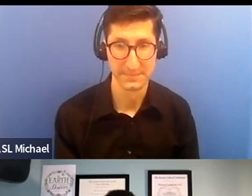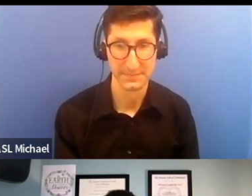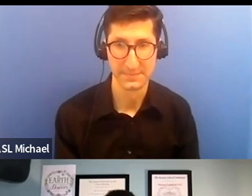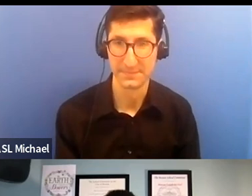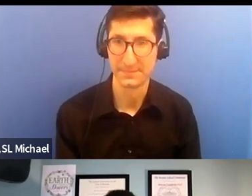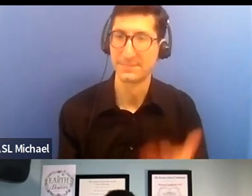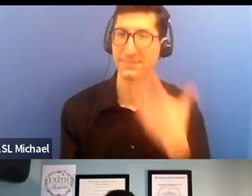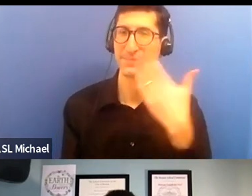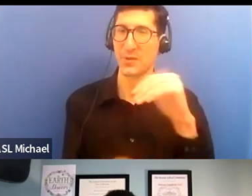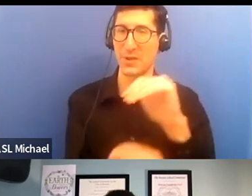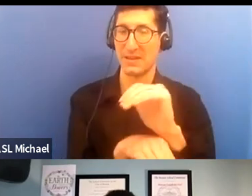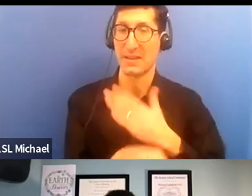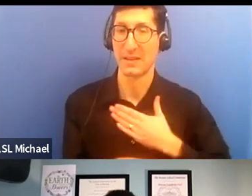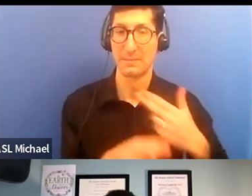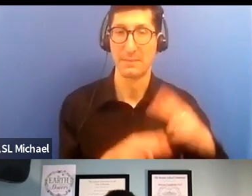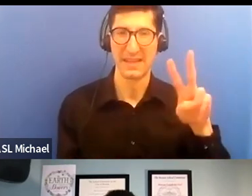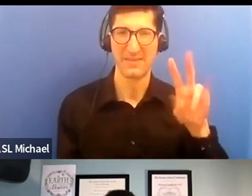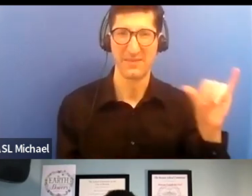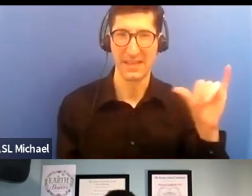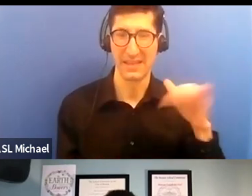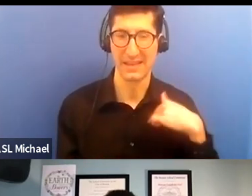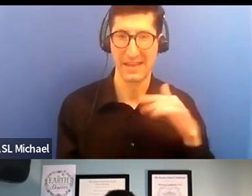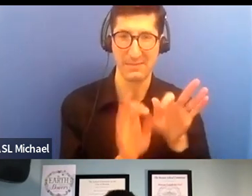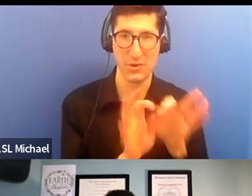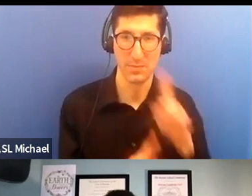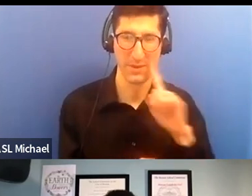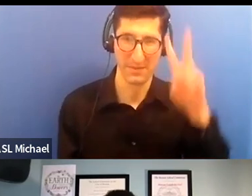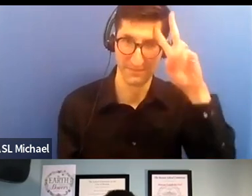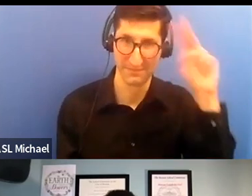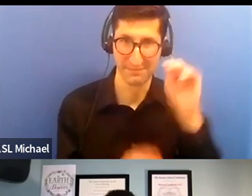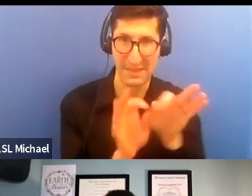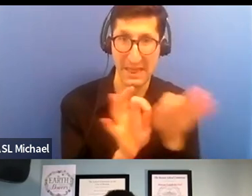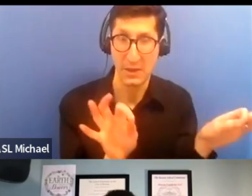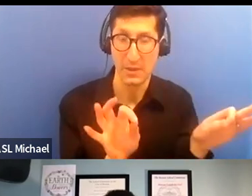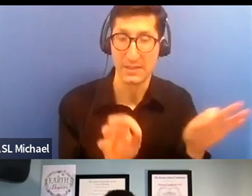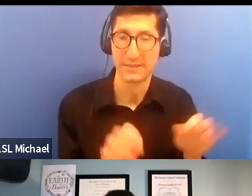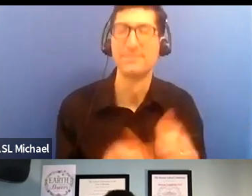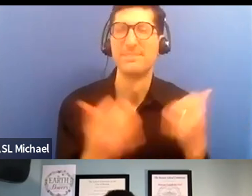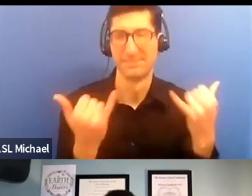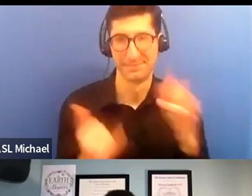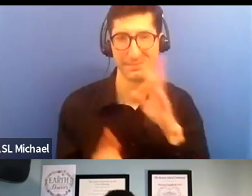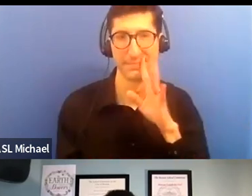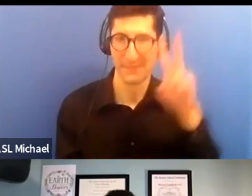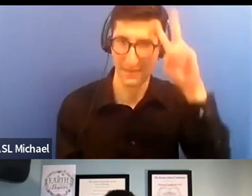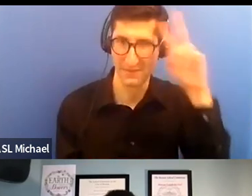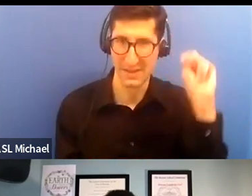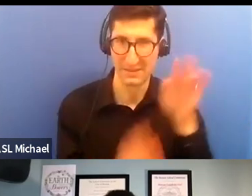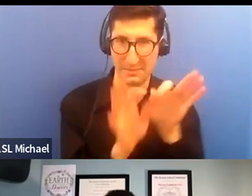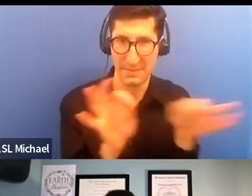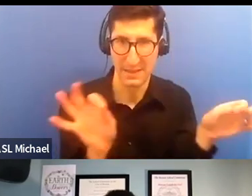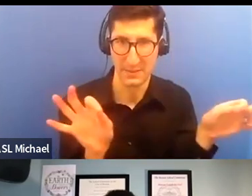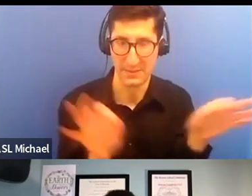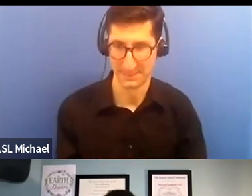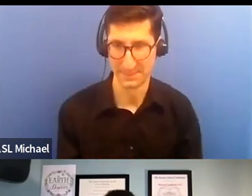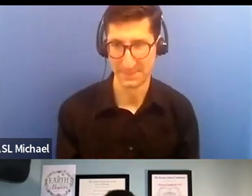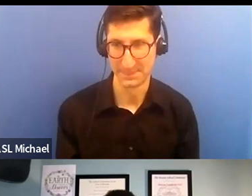Good evening, everyone. My name is V. I will be your Vietnamese interpreter for today's meeting. Kính chào quý vị, tôi tên là Vi, tôi sẽ là thông dịch viên